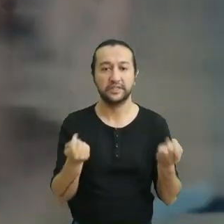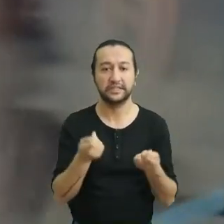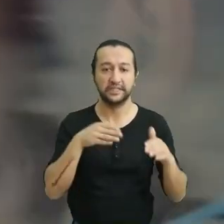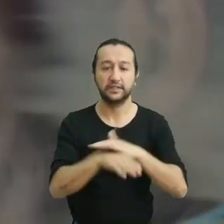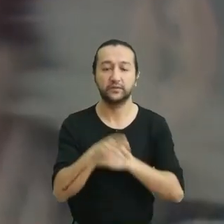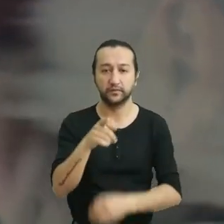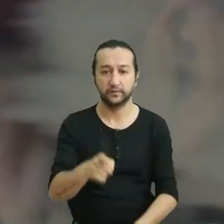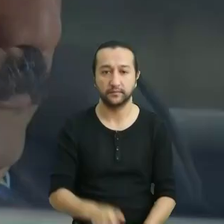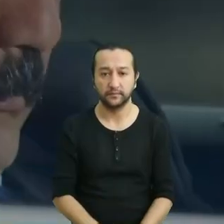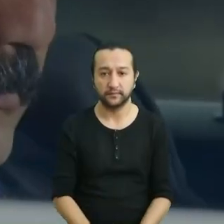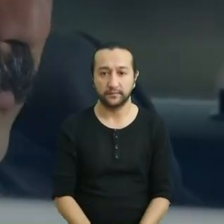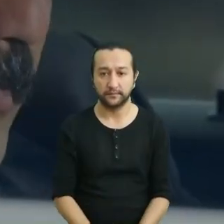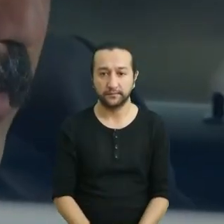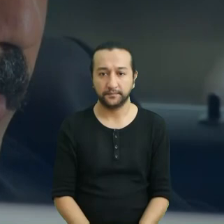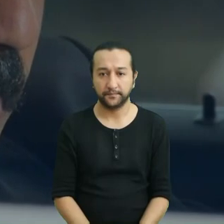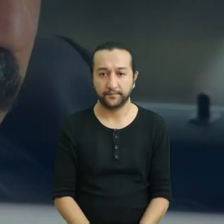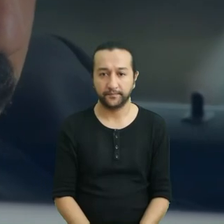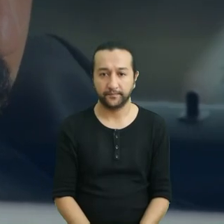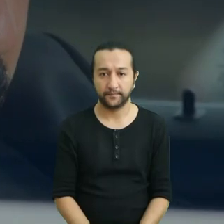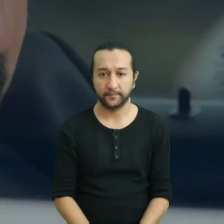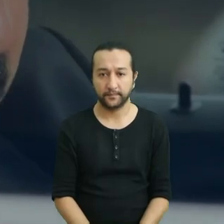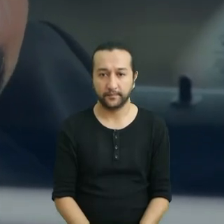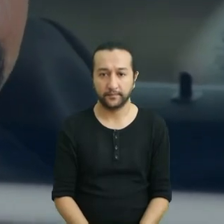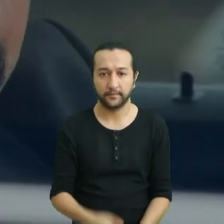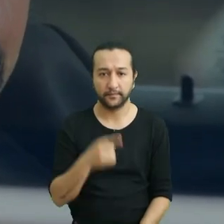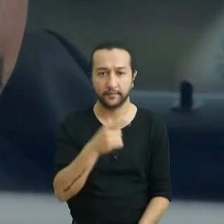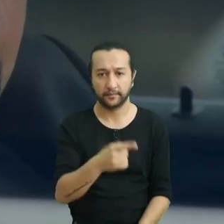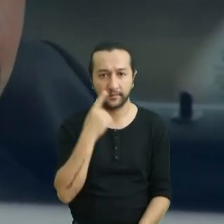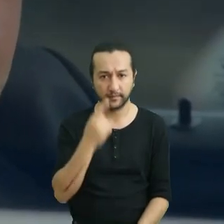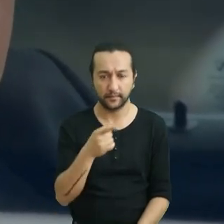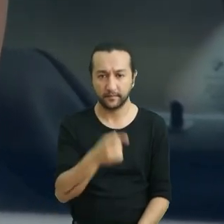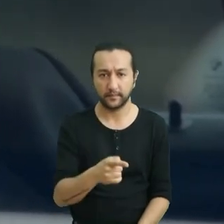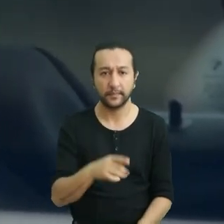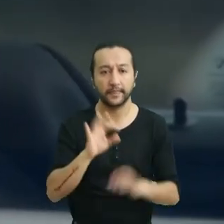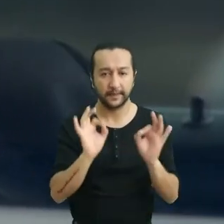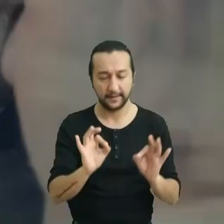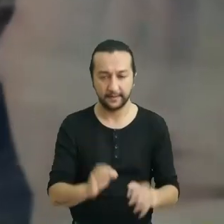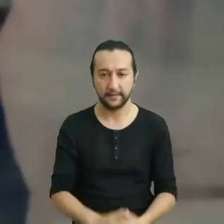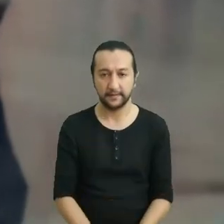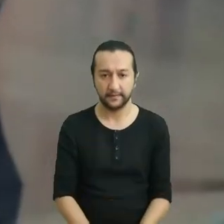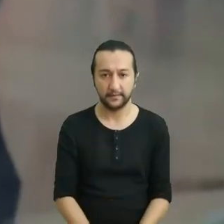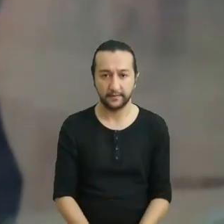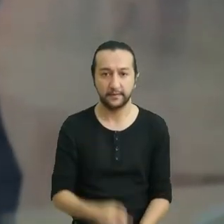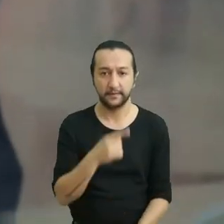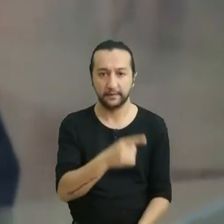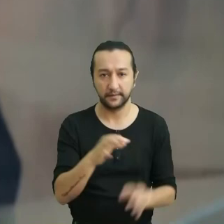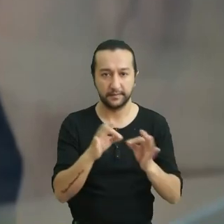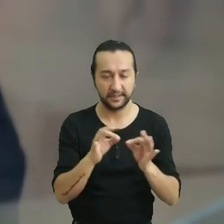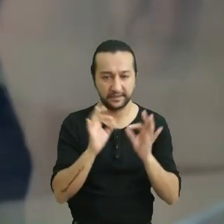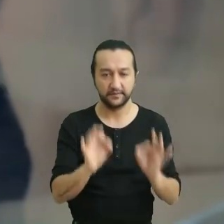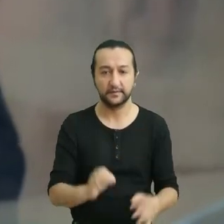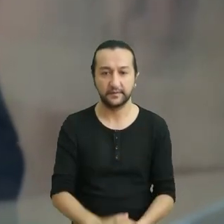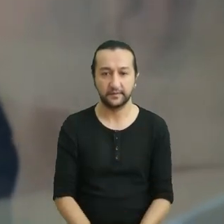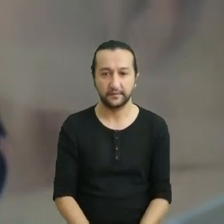oluyorsun. Bir ol dosyaya baktı. Beyce? Ya, Beyce.